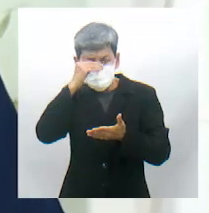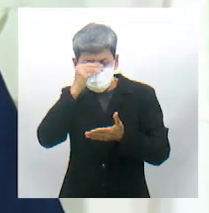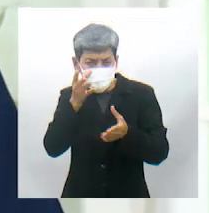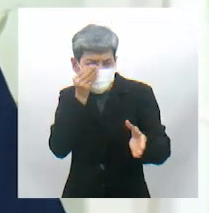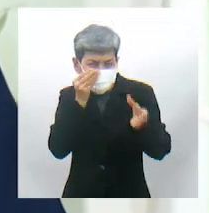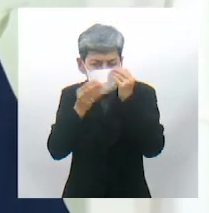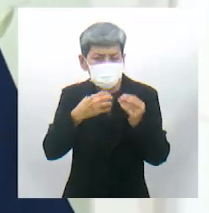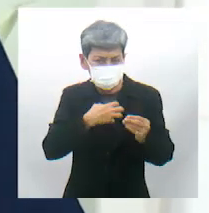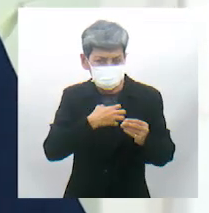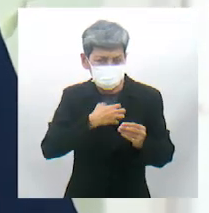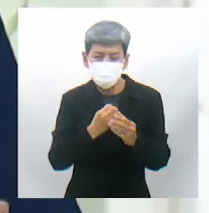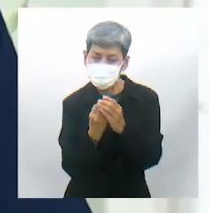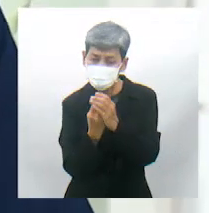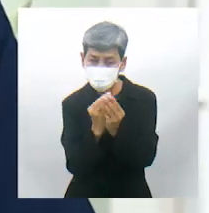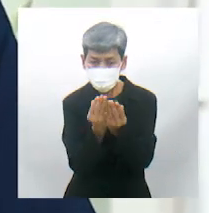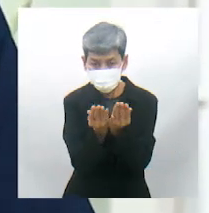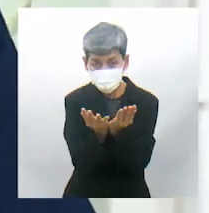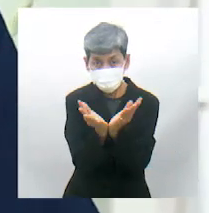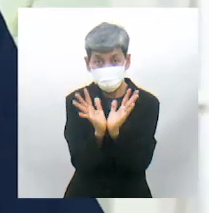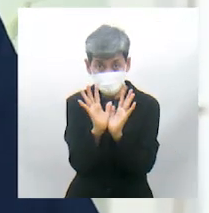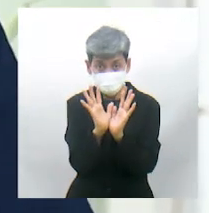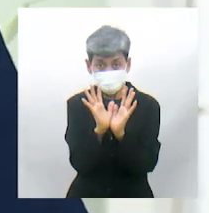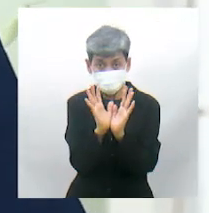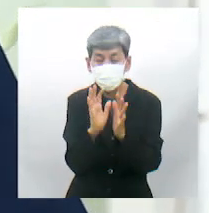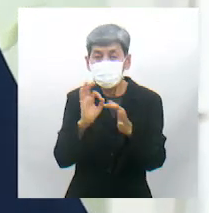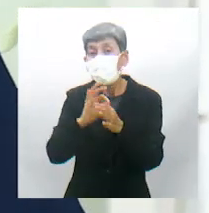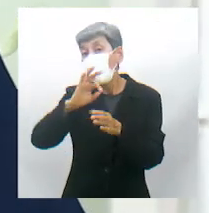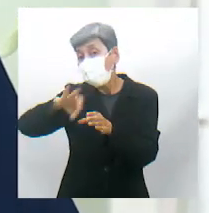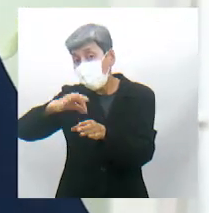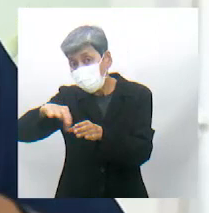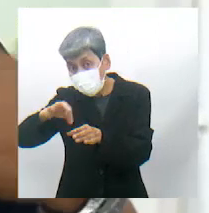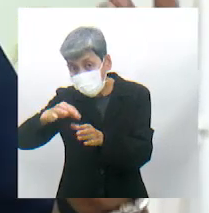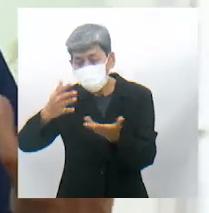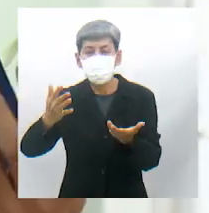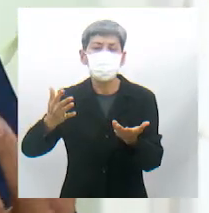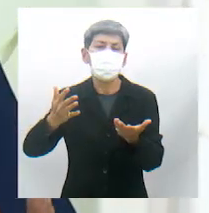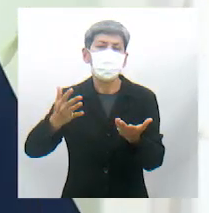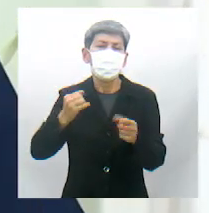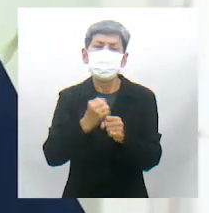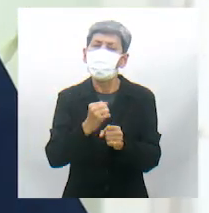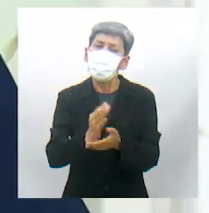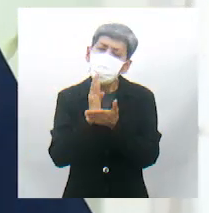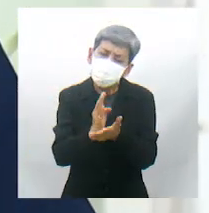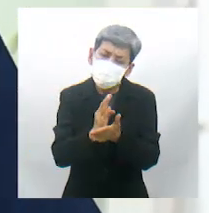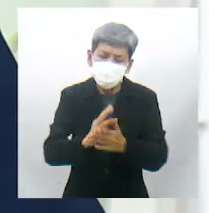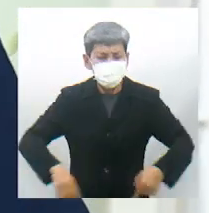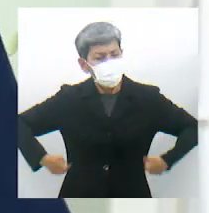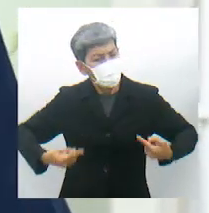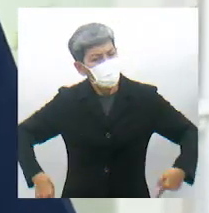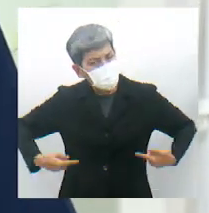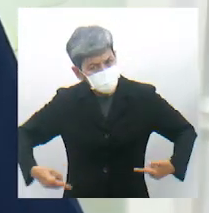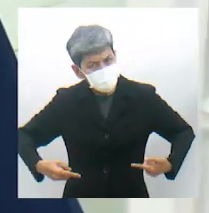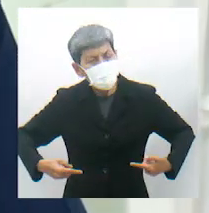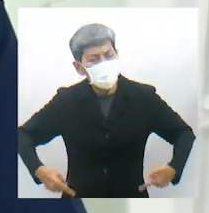การปลูกผักสลัดกับเรื่องกาแฟหรือเรื่องการบริจาครถต้องการใช้รถ